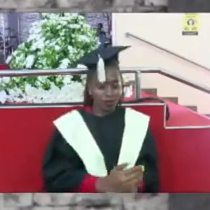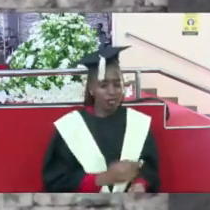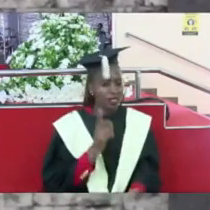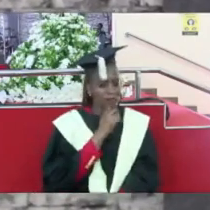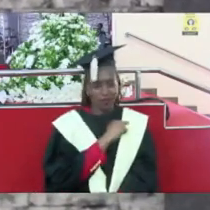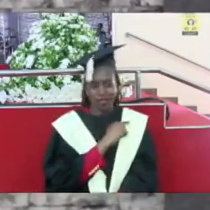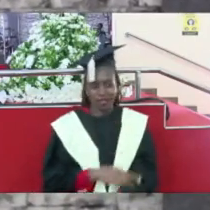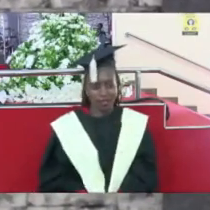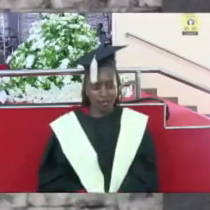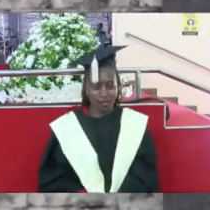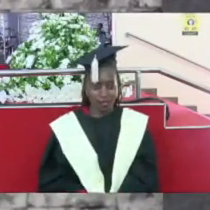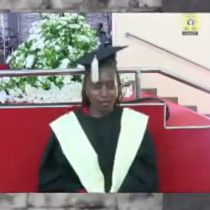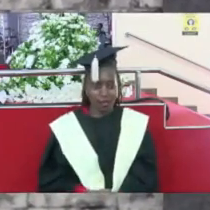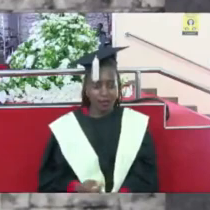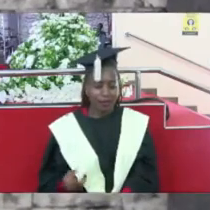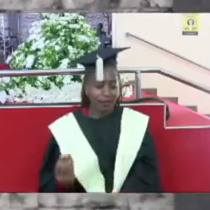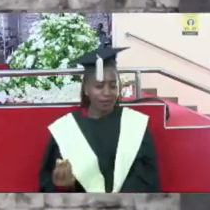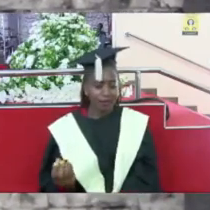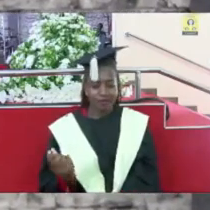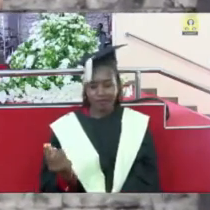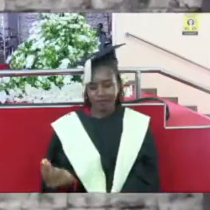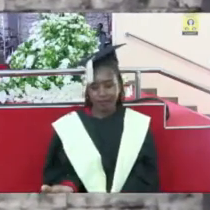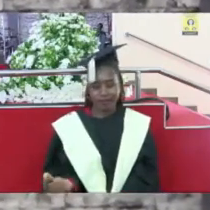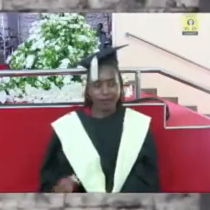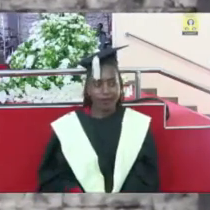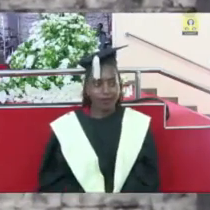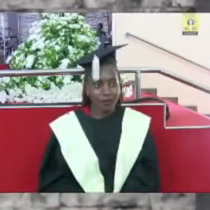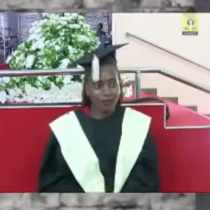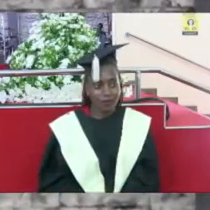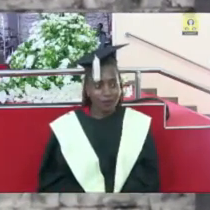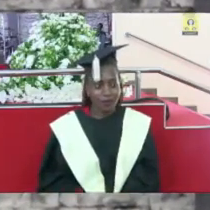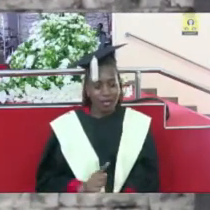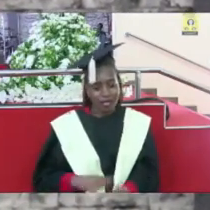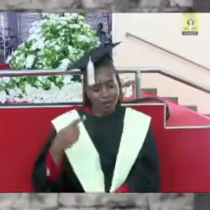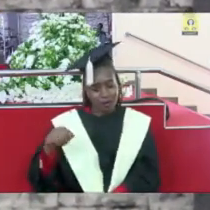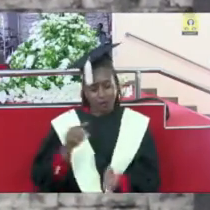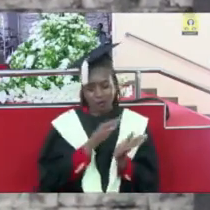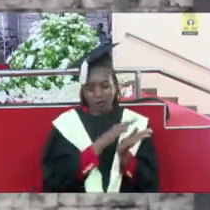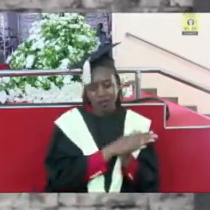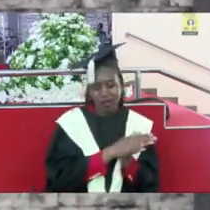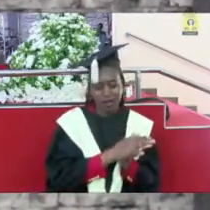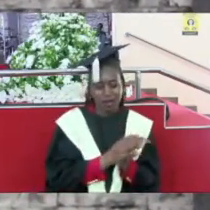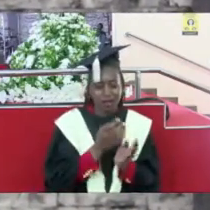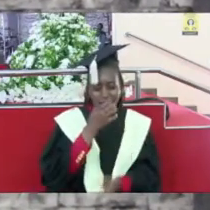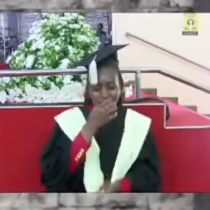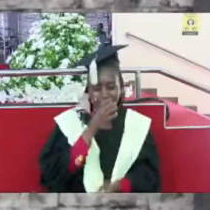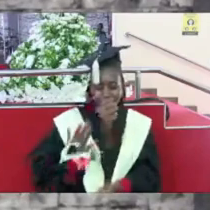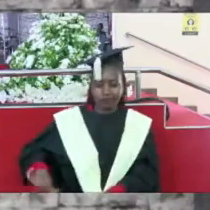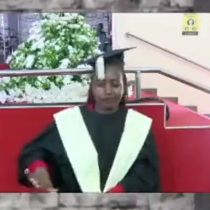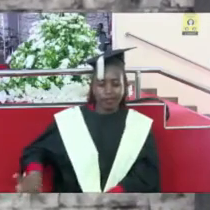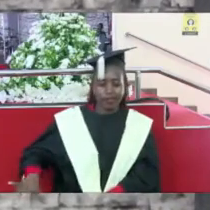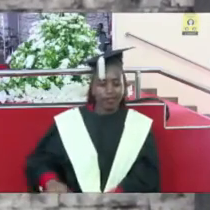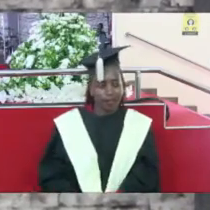mingi. Baka ukienda kwa benki wanasema wewe kaa kado kwaja wewe, utahesabia huko. Hapana.